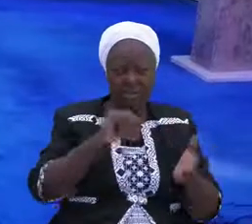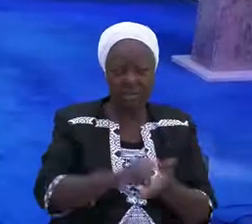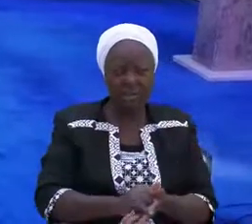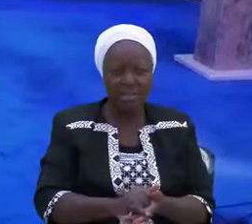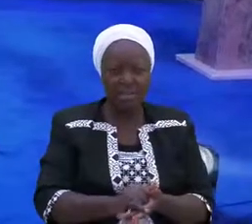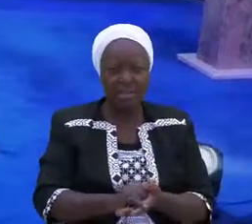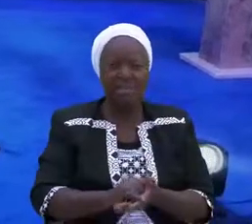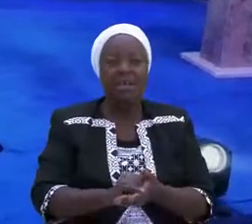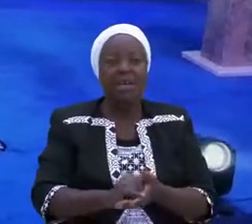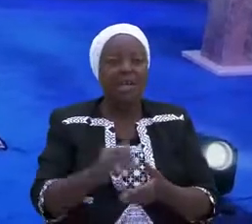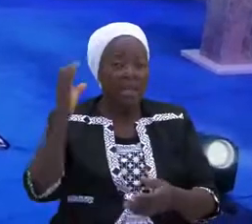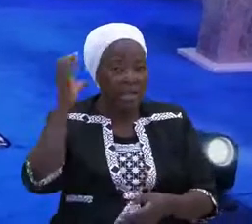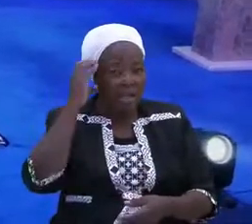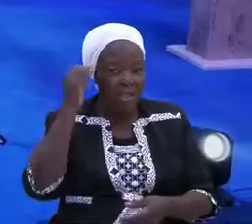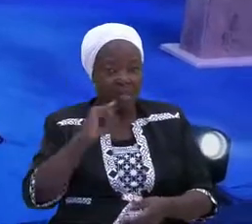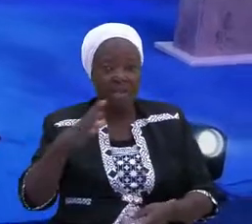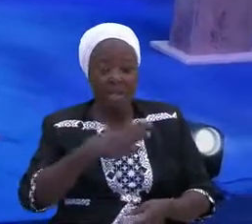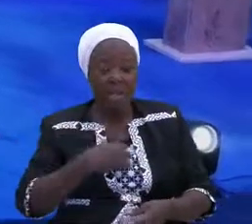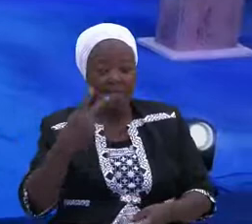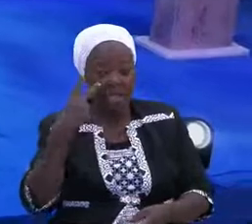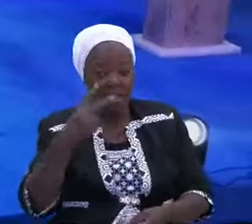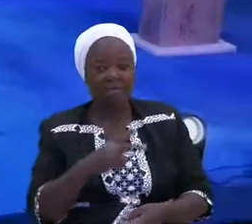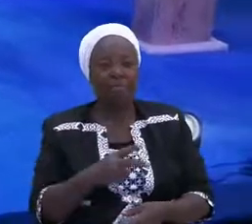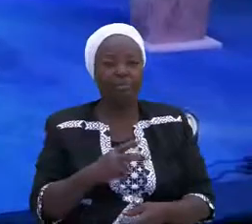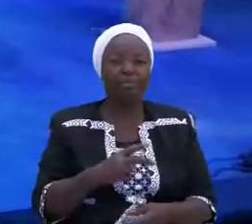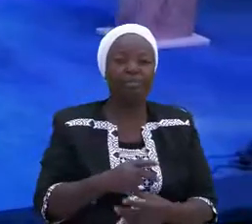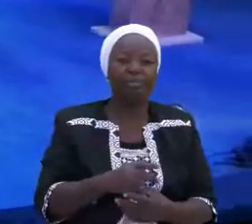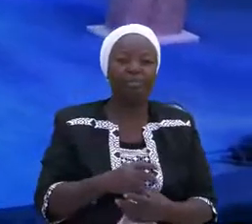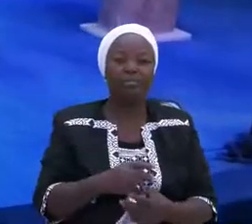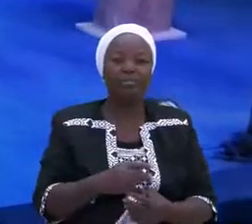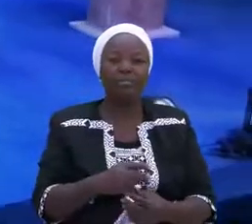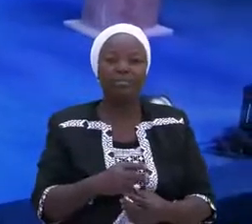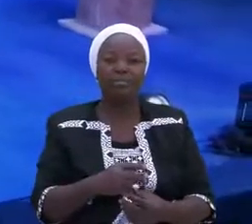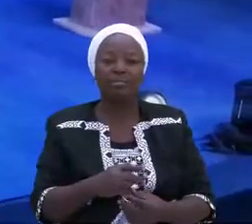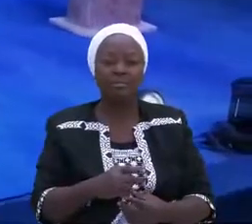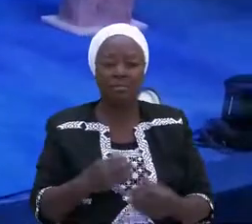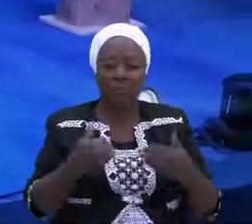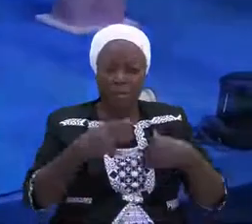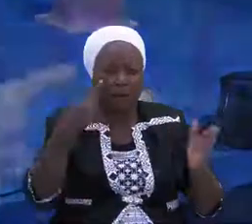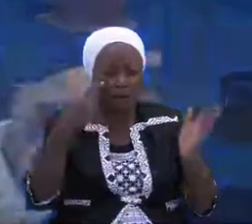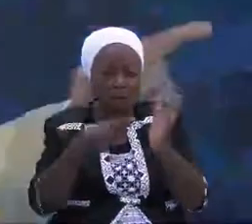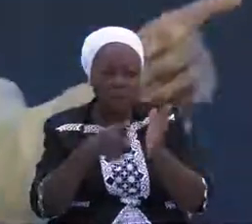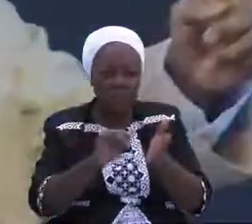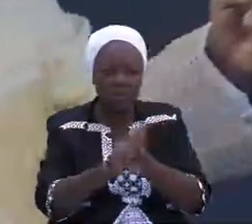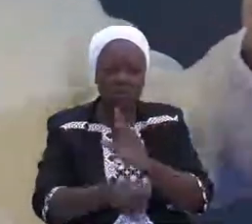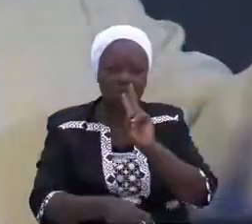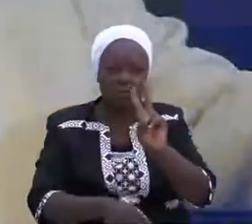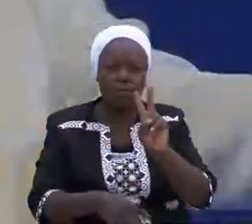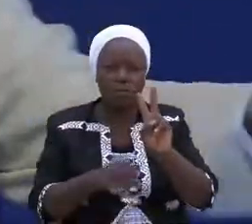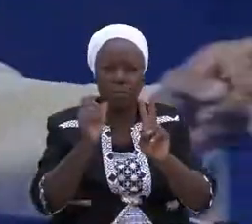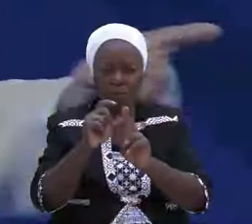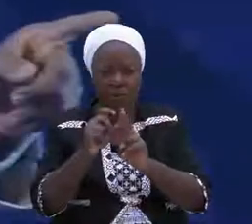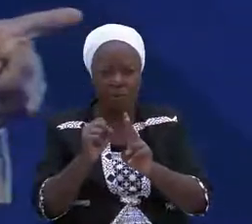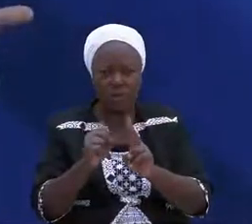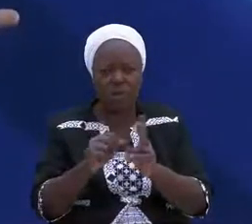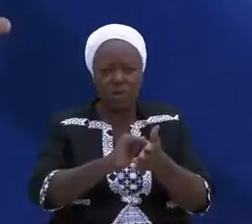reçu lorsqu'ils apprirent et virent. Est-ce que vous remarquez ces deux mots? Ceux